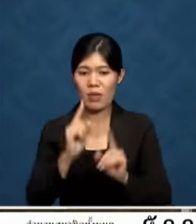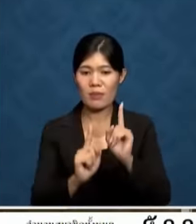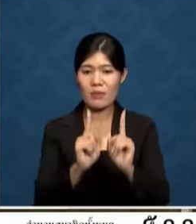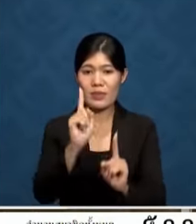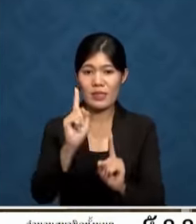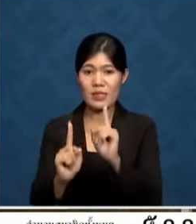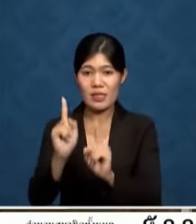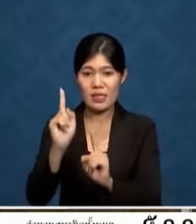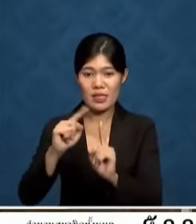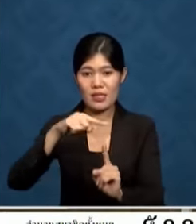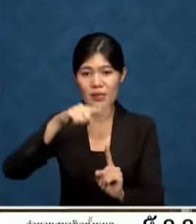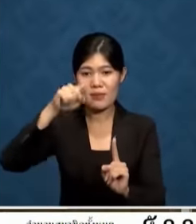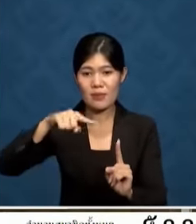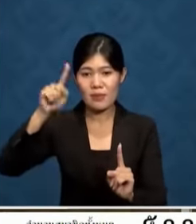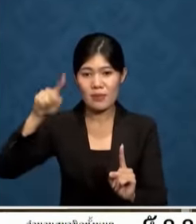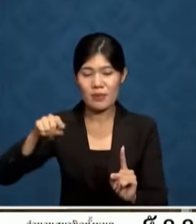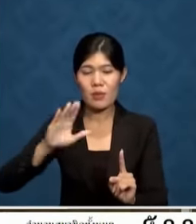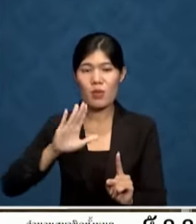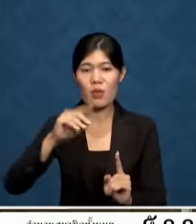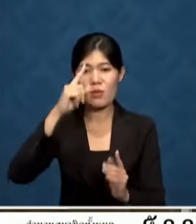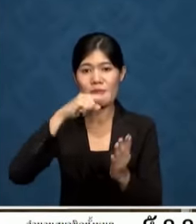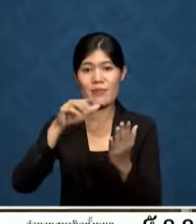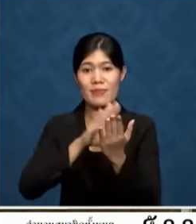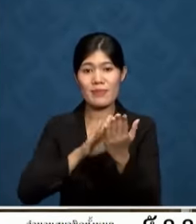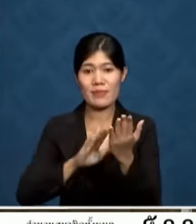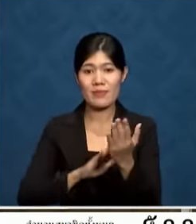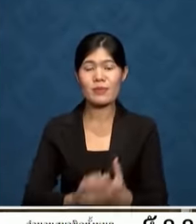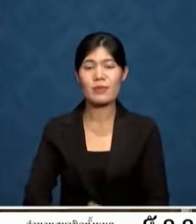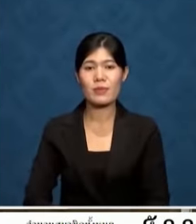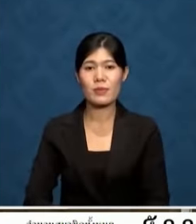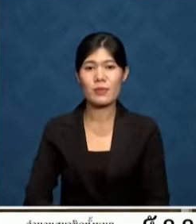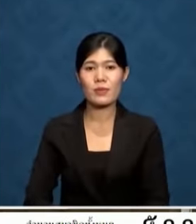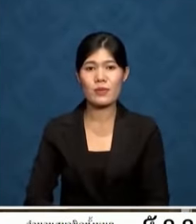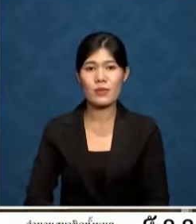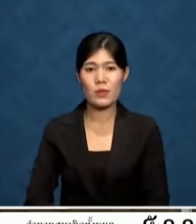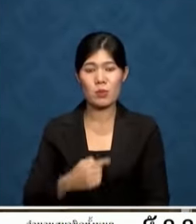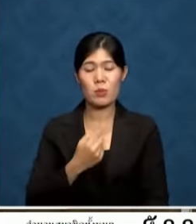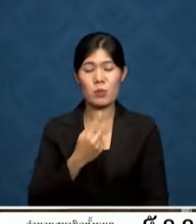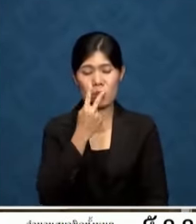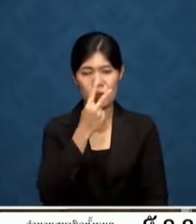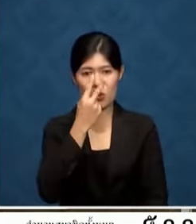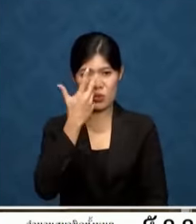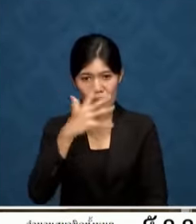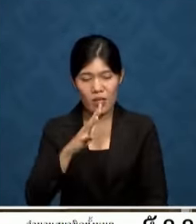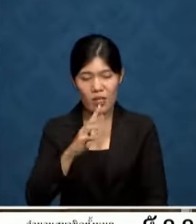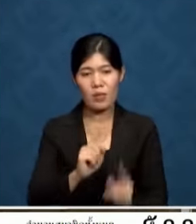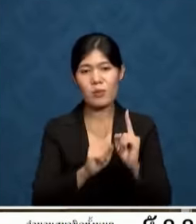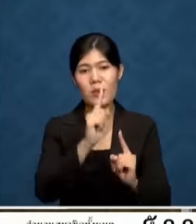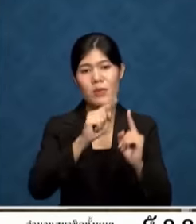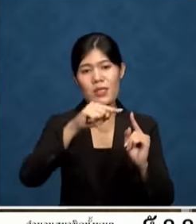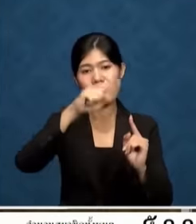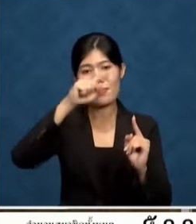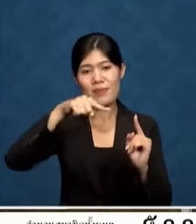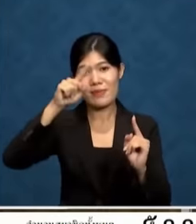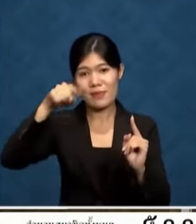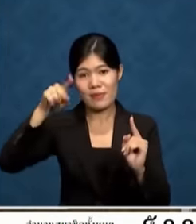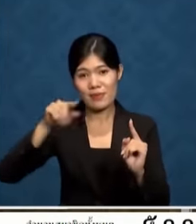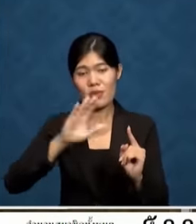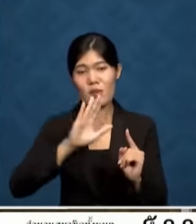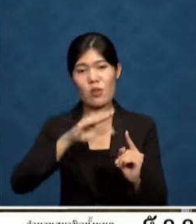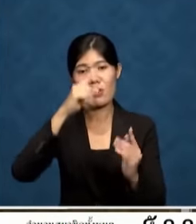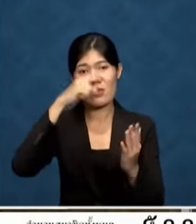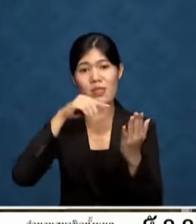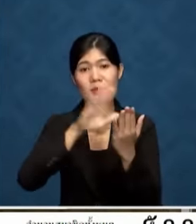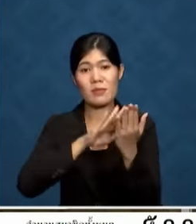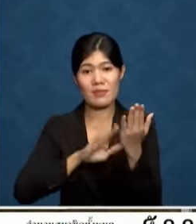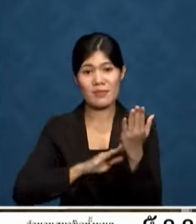ชาติผมก็เคยดูโพลสำนักงานสถิติแห่งชาติเพราะมันก็เป็นโพล